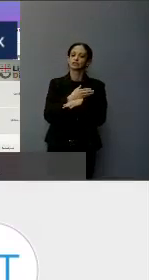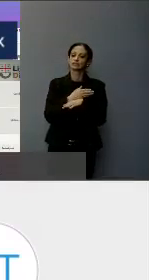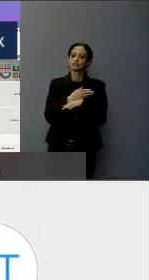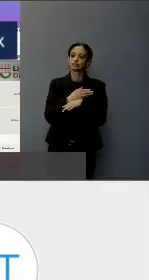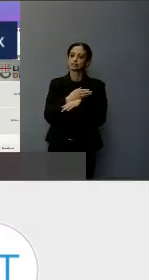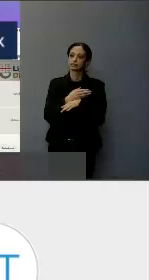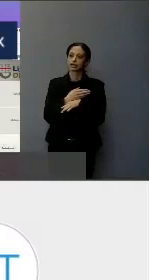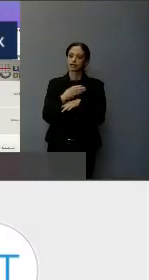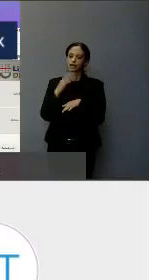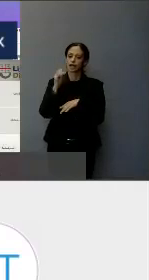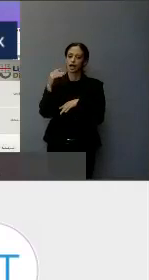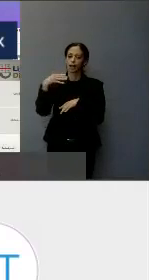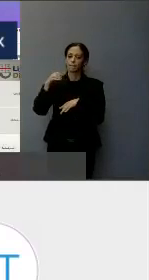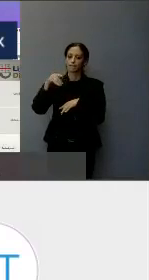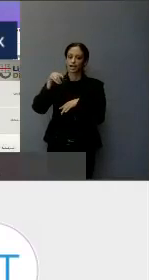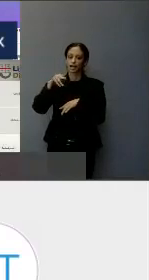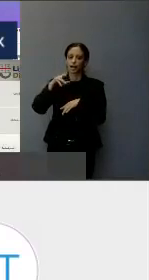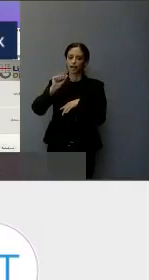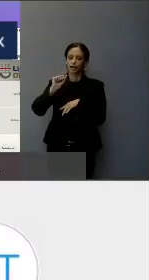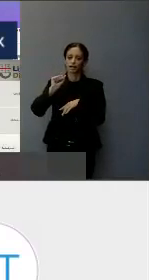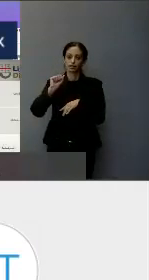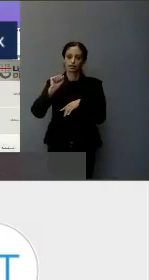consigliere campanella